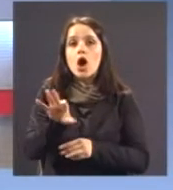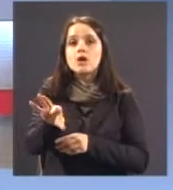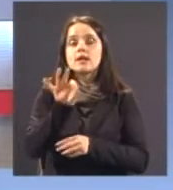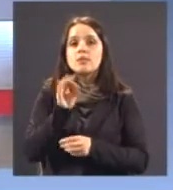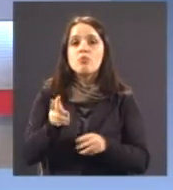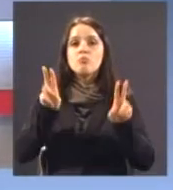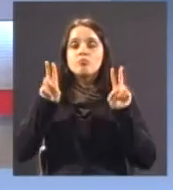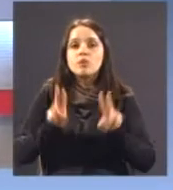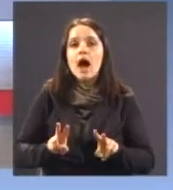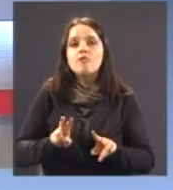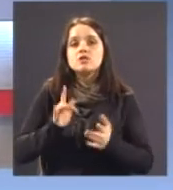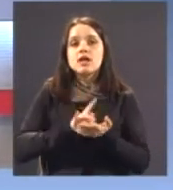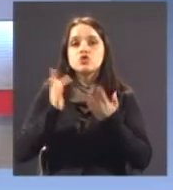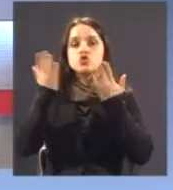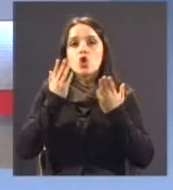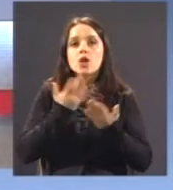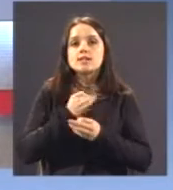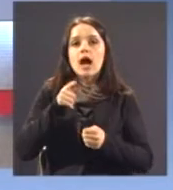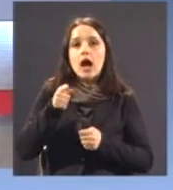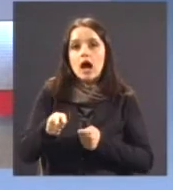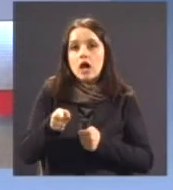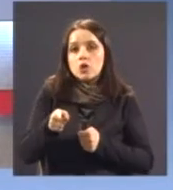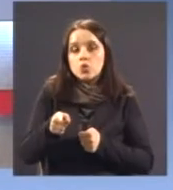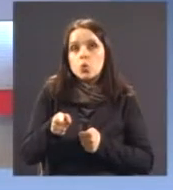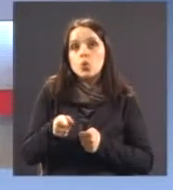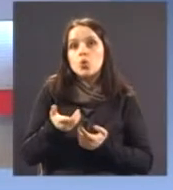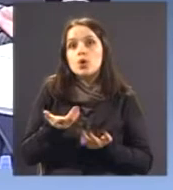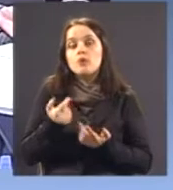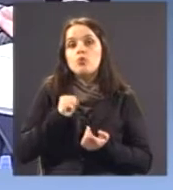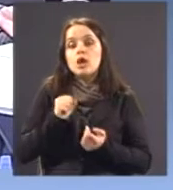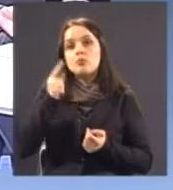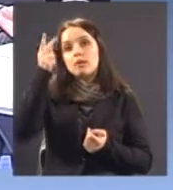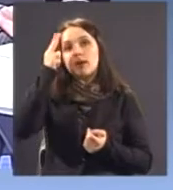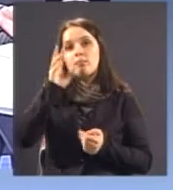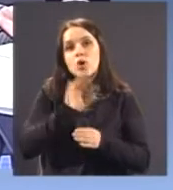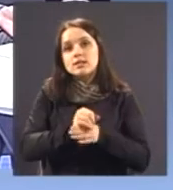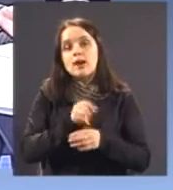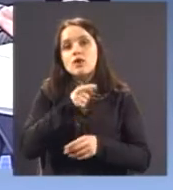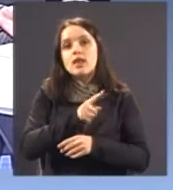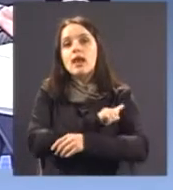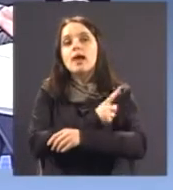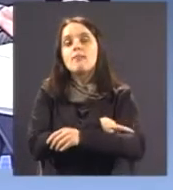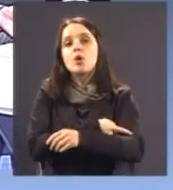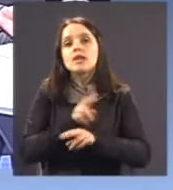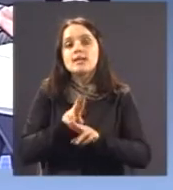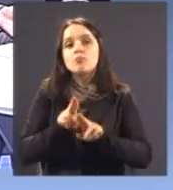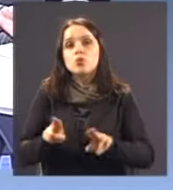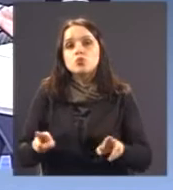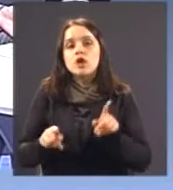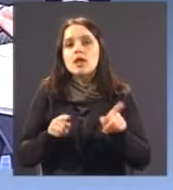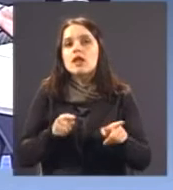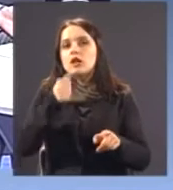srednju školu za nju. Da li će to biti nešto što moramo da prepoznamo taj neki njen potencijal, odnosno neke